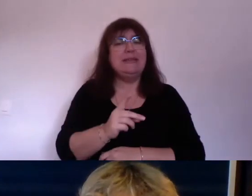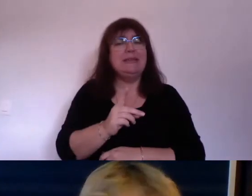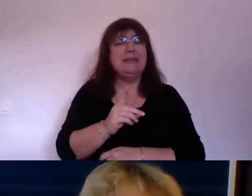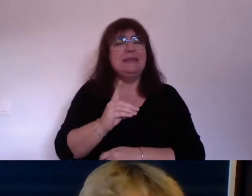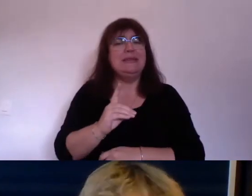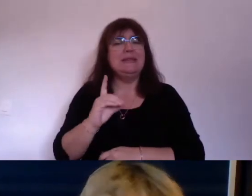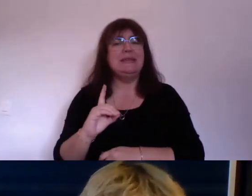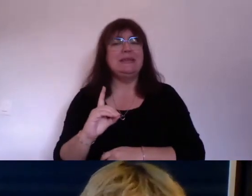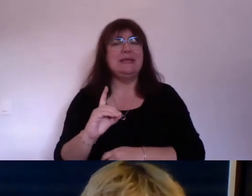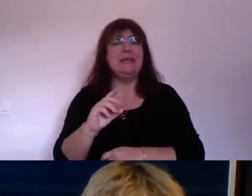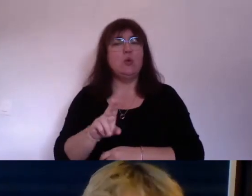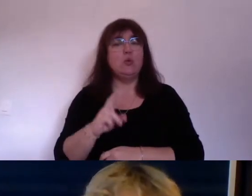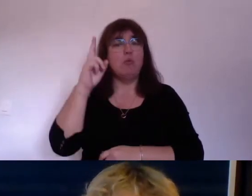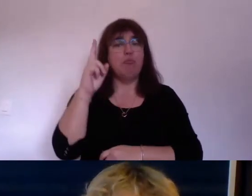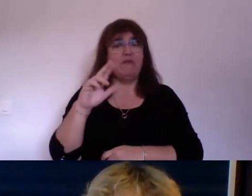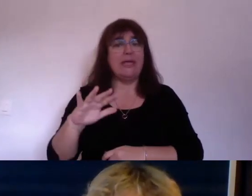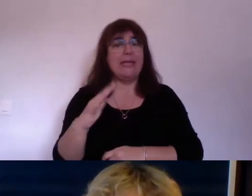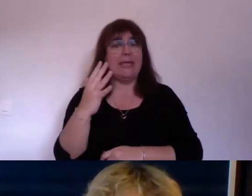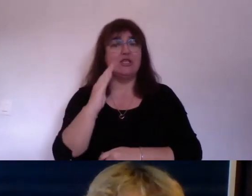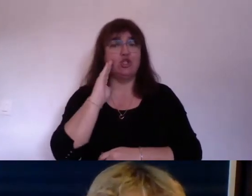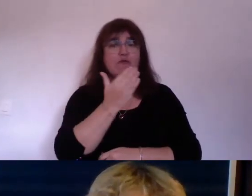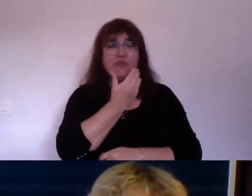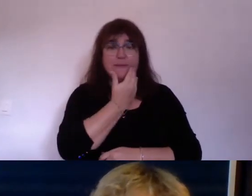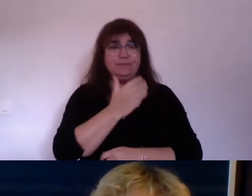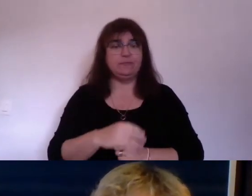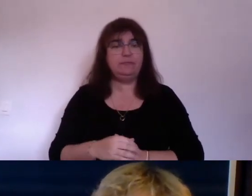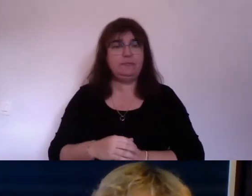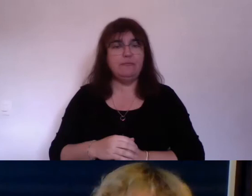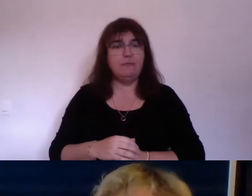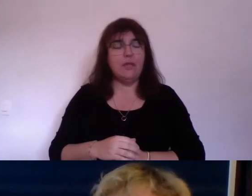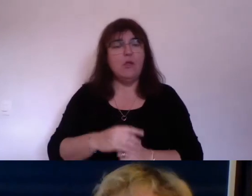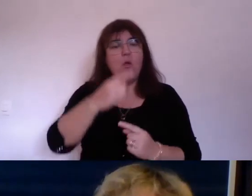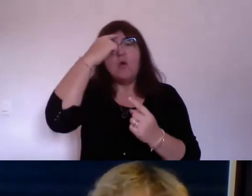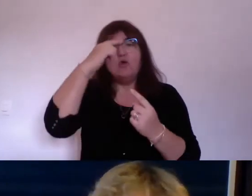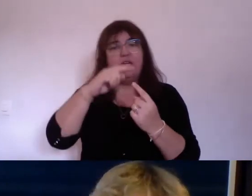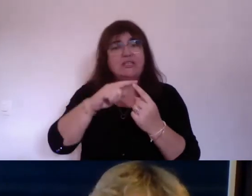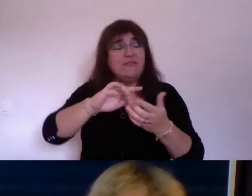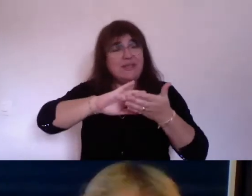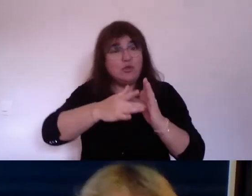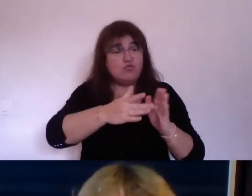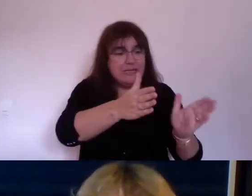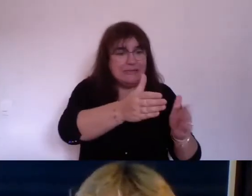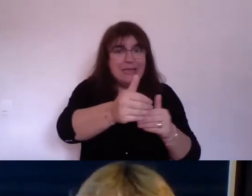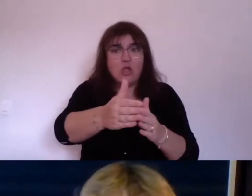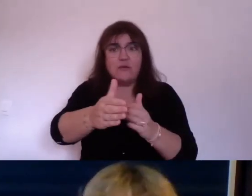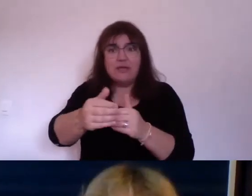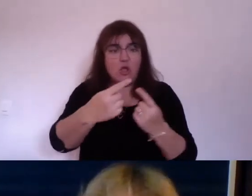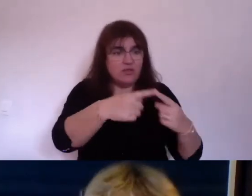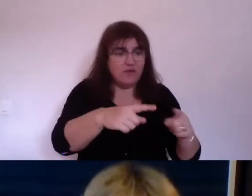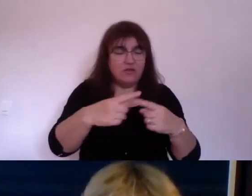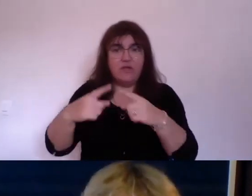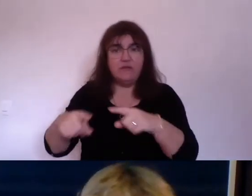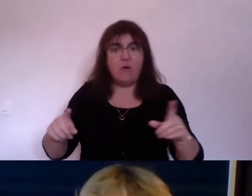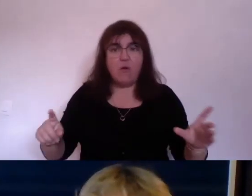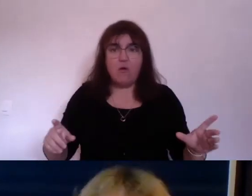qui va démarrer le 15 janvier et qui est fait pour que justement tous les secteurs se rencontrent. Le secteur de culturel,